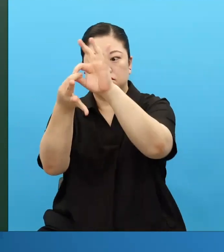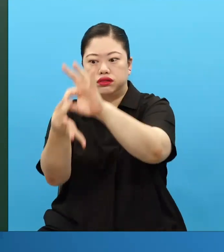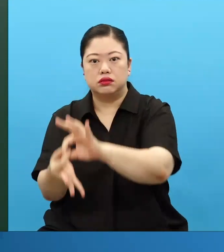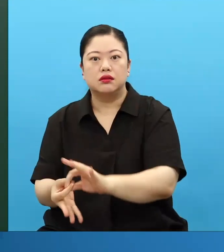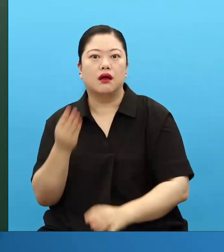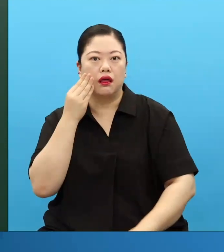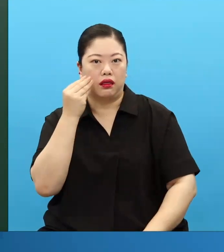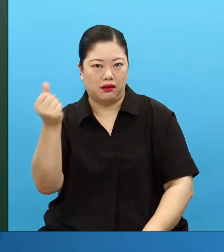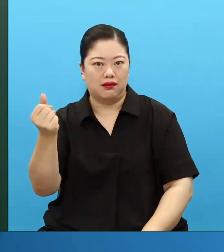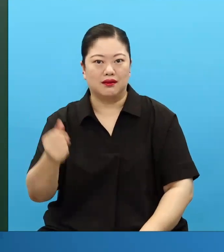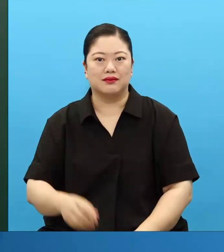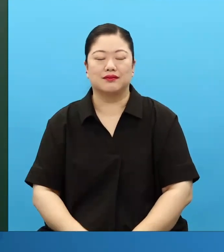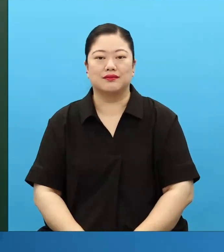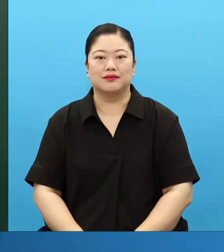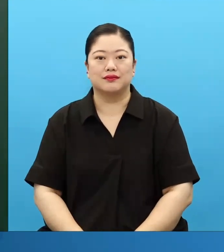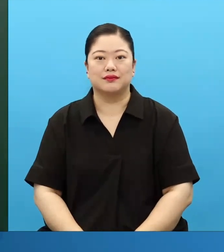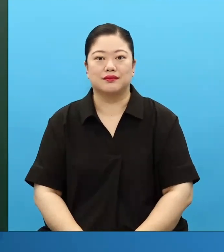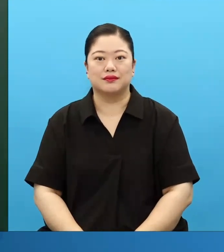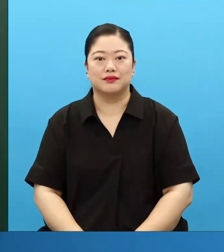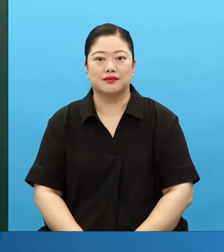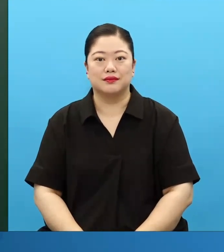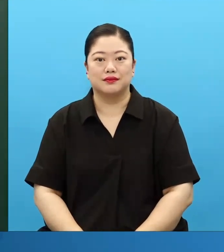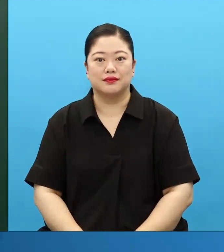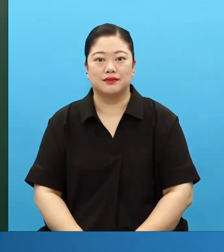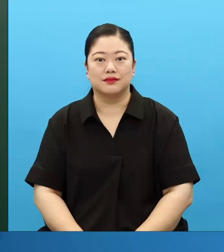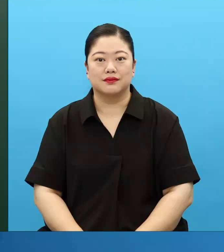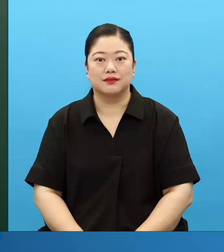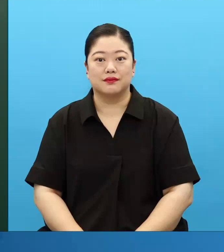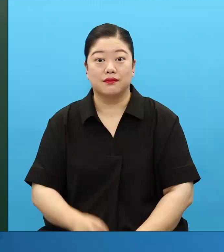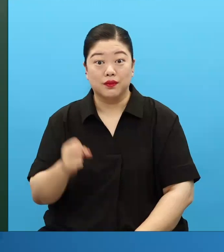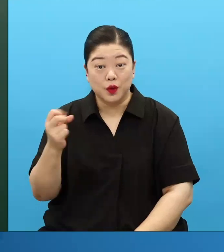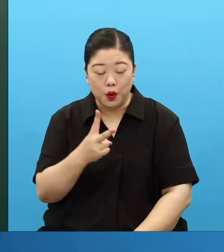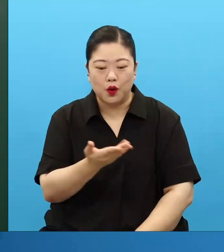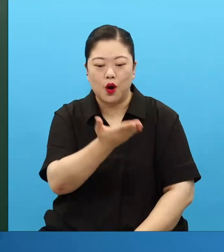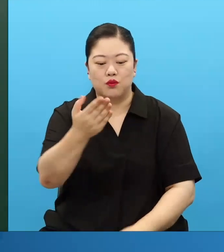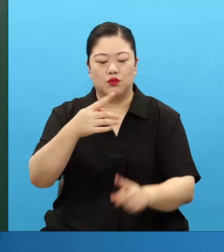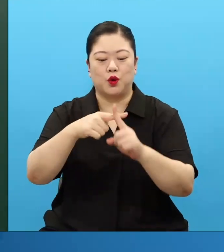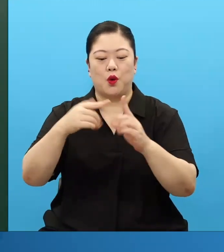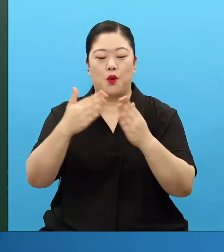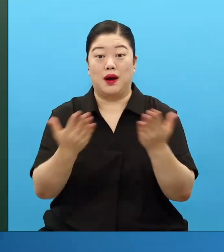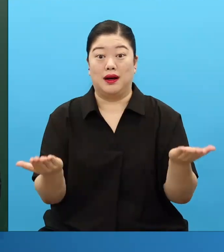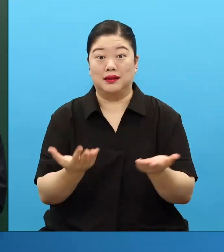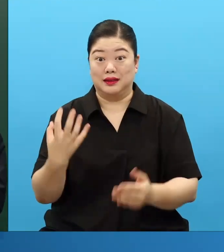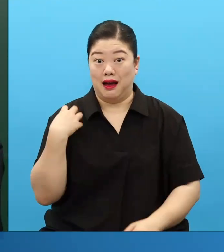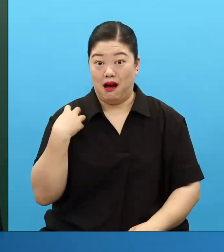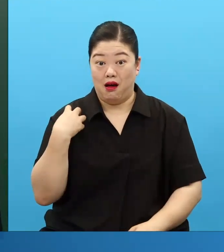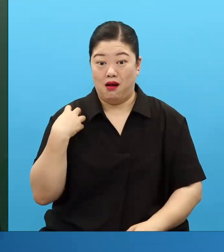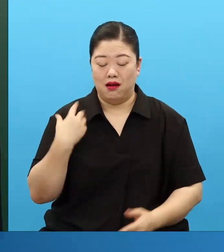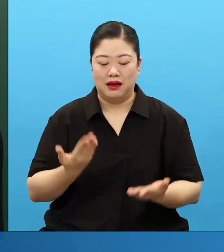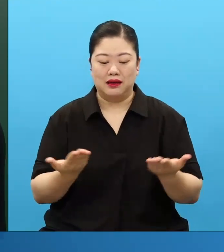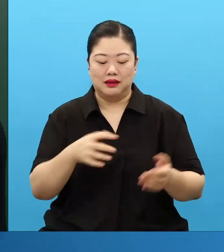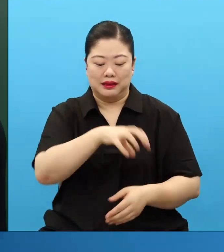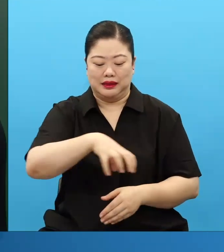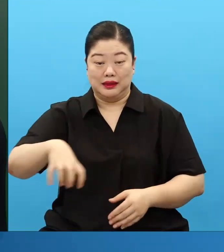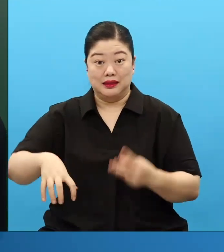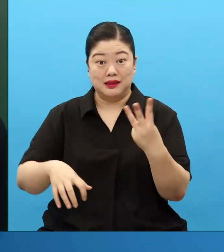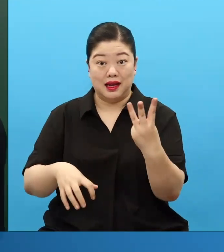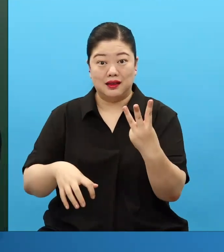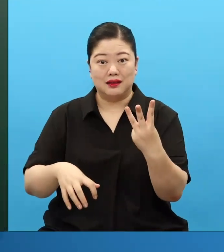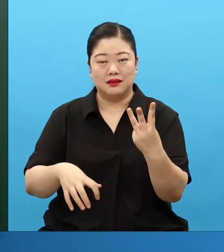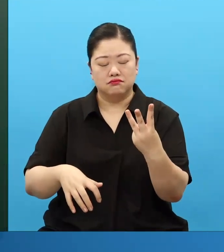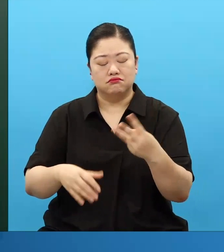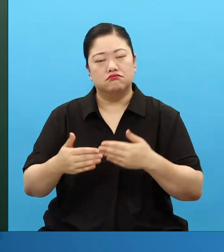누구하고 친하고 누구 라인이고 뭐 율법 다툼하고 그게 신경 다 쓴 거예요. The most important thing for the church in Corinth is that having